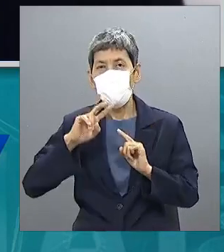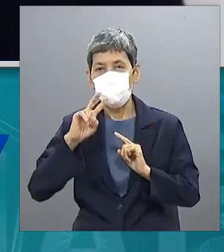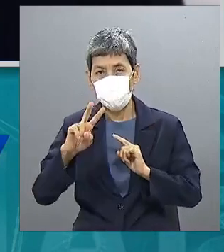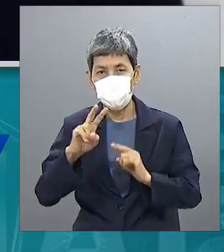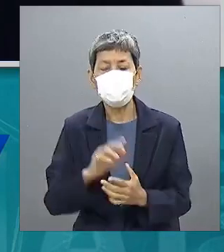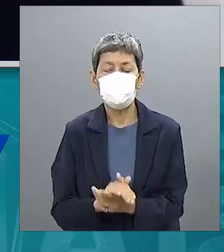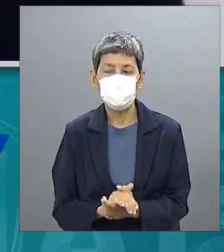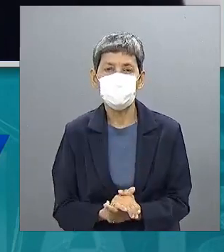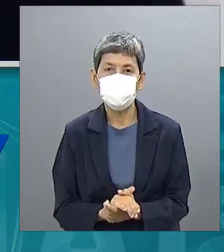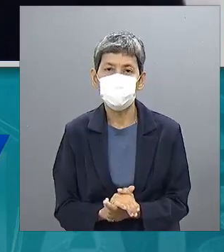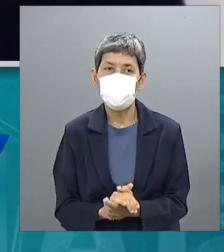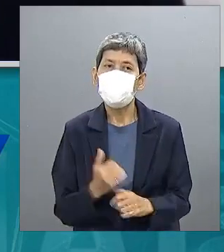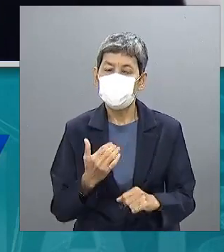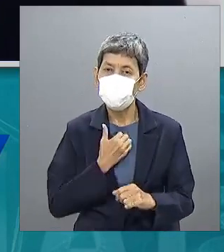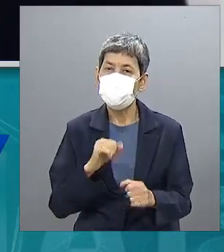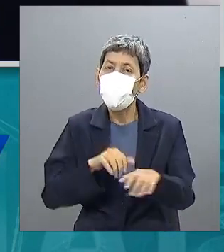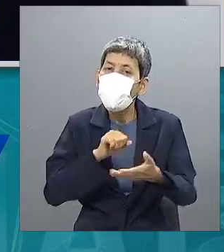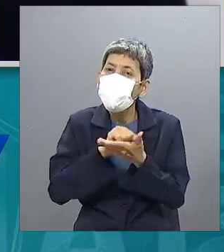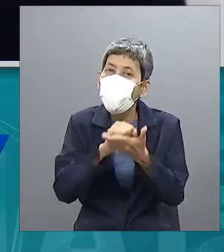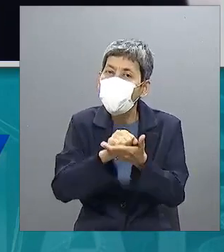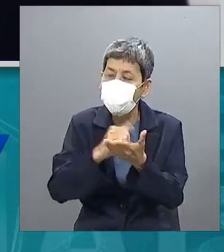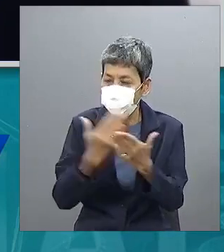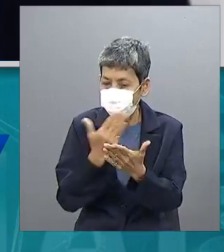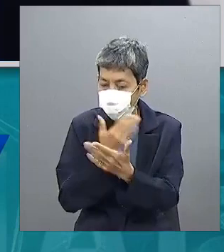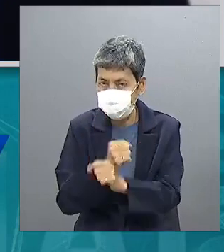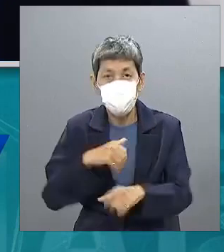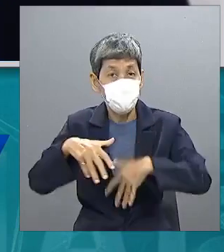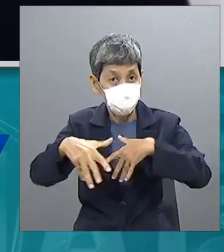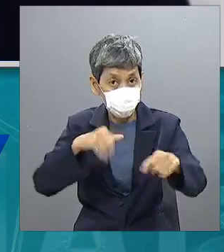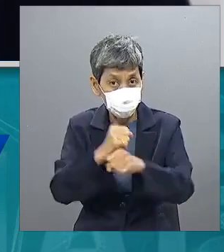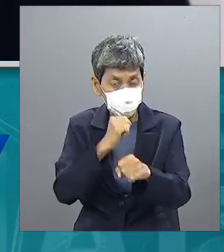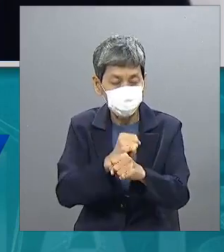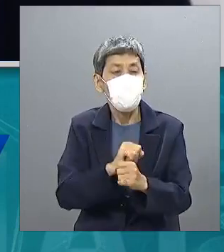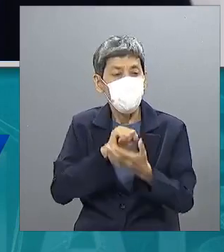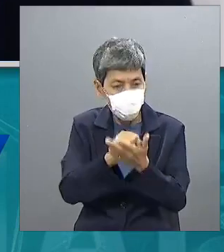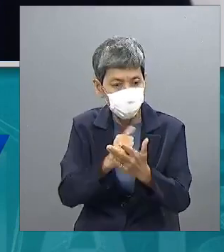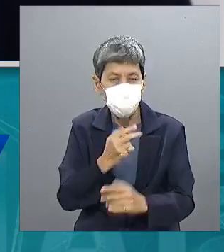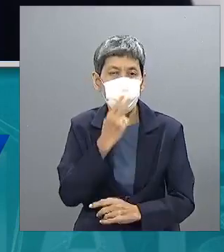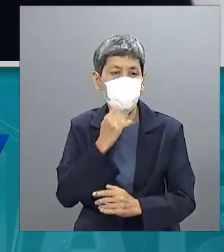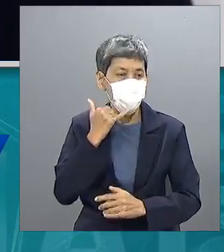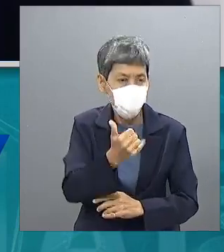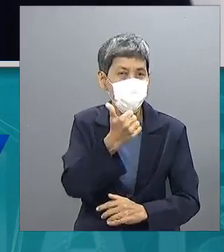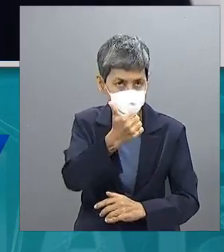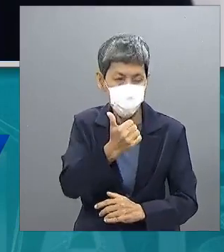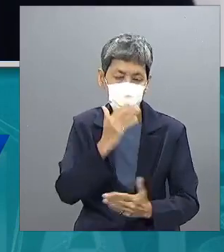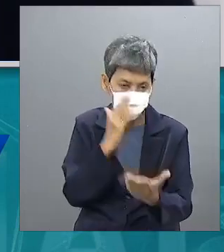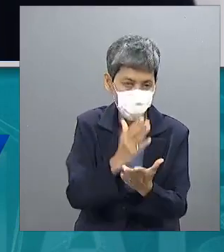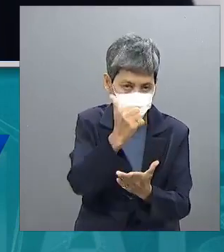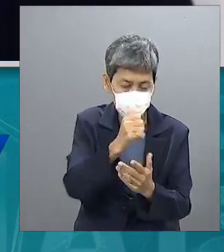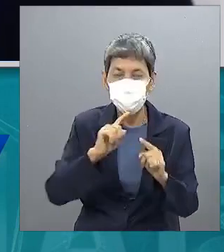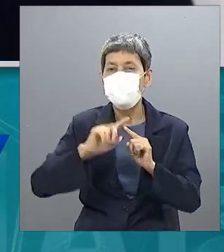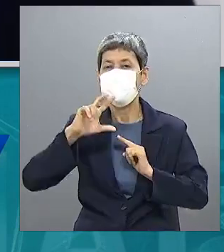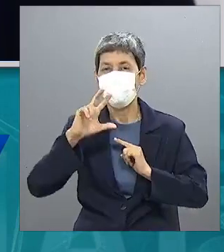ในเรื่องของการปรับปรุงระบบบริการนะครับให้ประชาชนจะสามารถเข้าถึงระบบบริการเลิกบุหรี่ได้ง่ายขึ้นนะครับแล้วก็ปฏิสาร